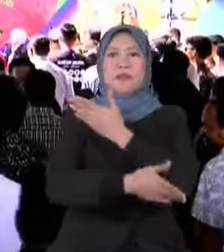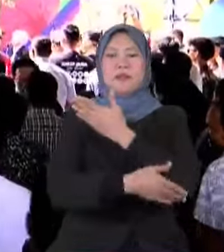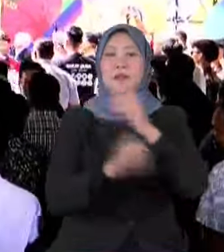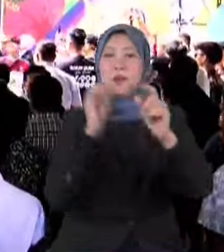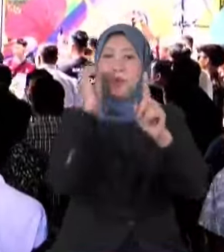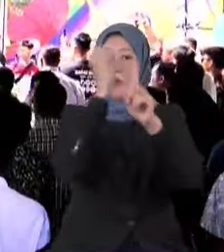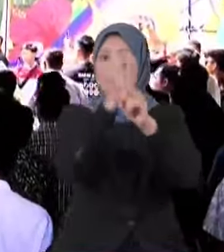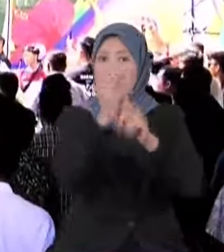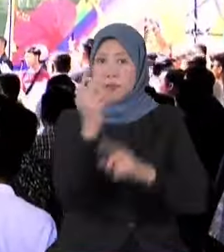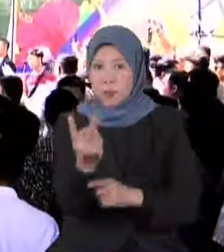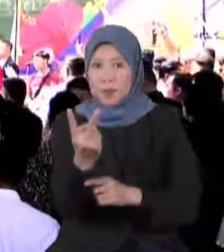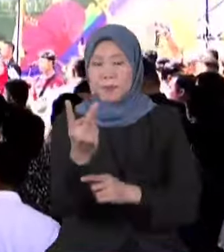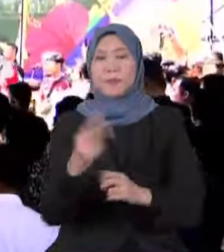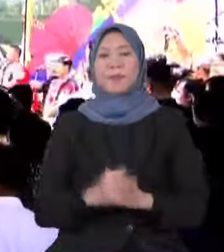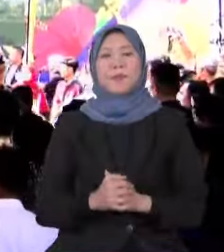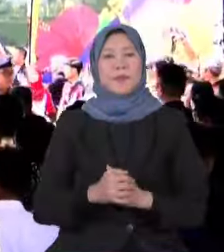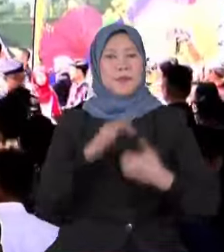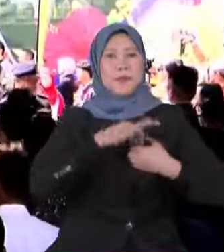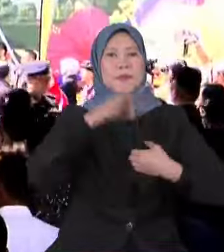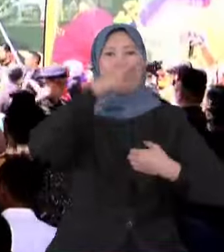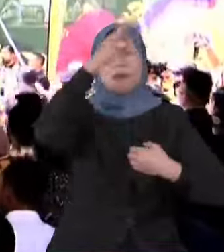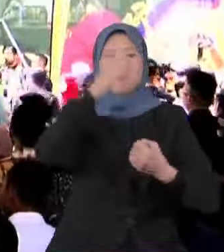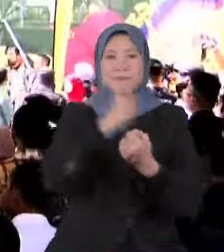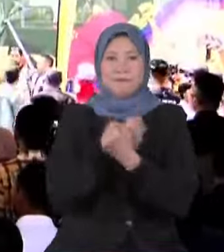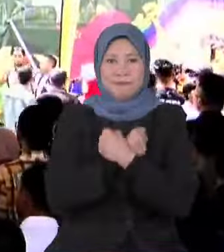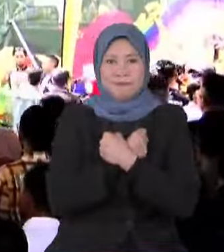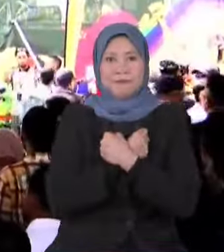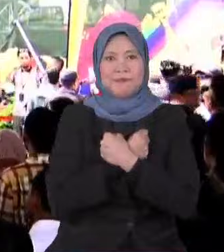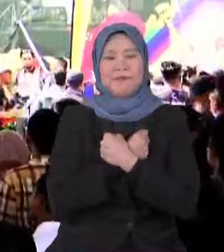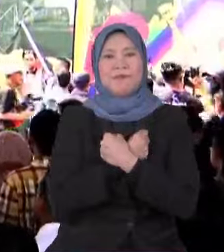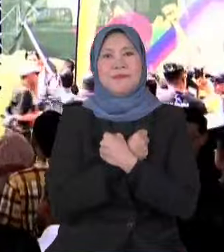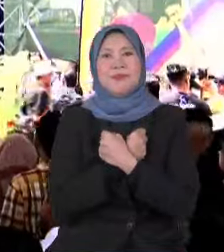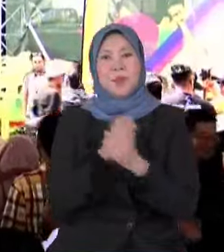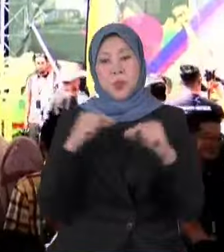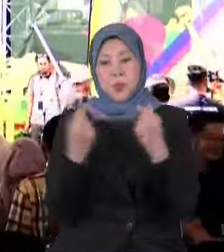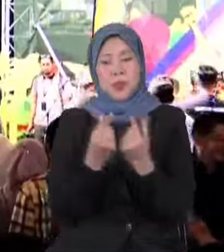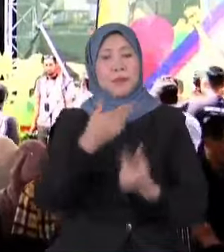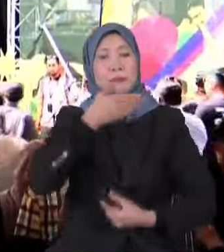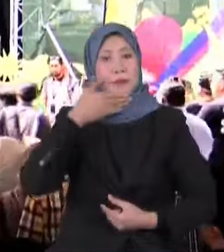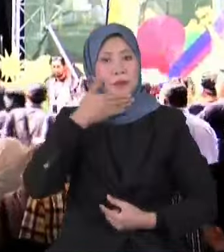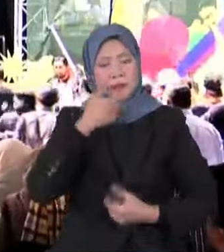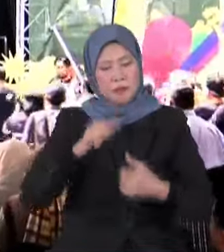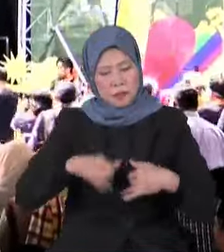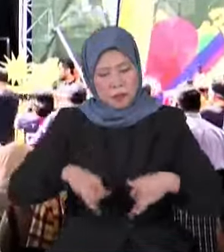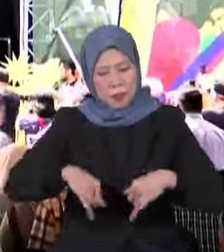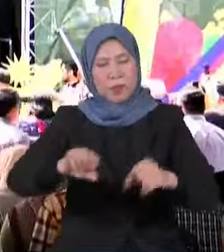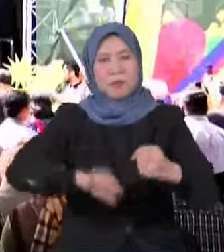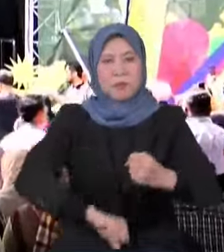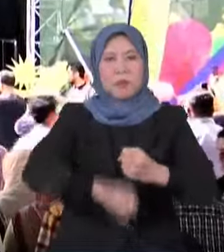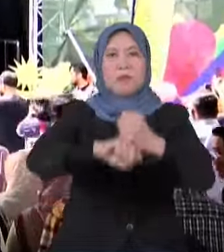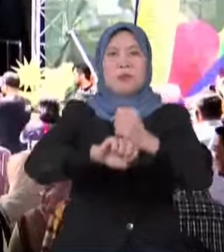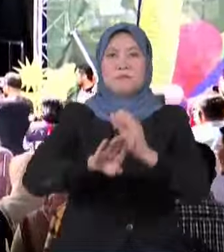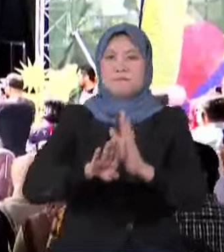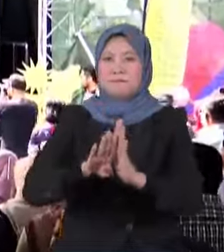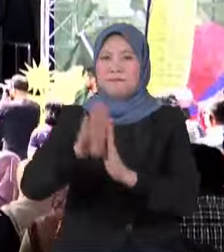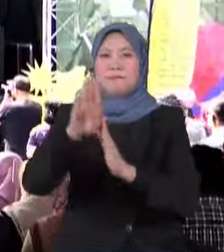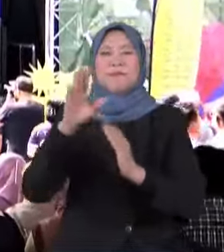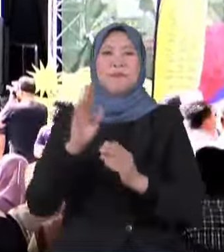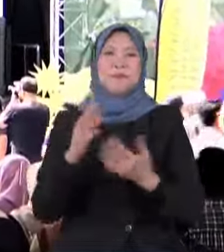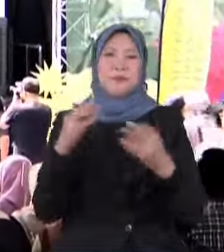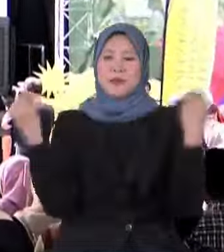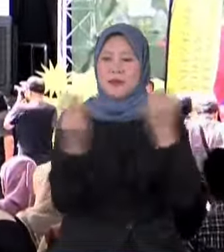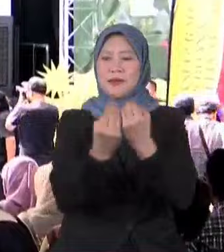Objektif kedua adalah menaikkan semangat kecintaan dan patriotisme kepada golongan belia supaya terus menyumbang kepada pembangunan masyarakat dan negara.